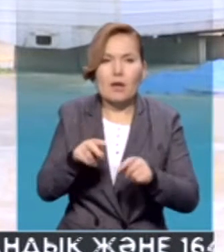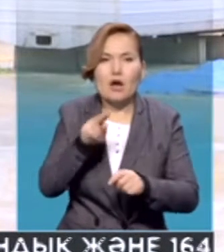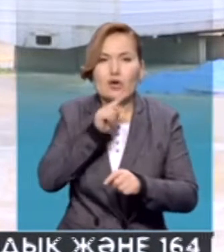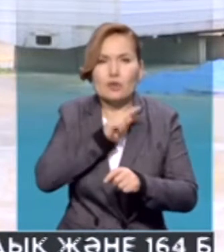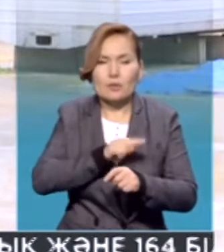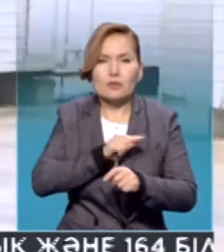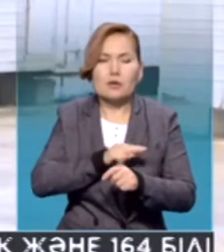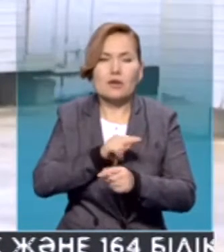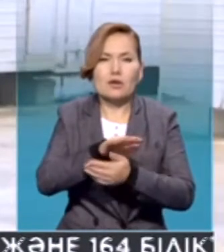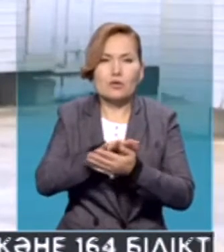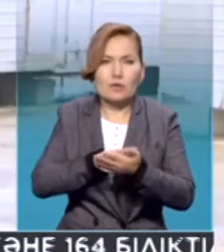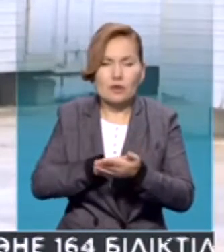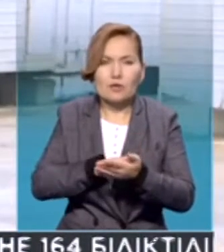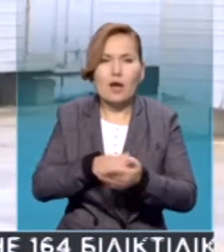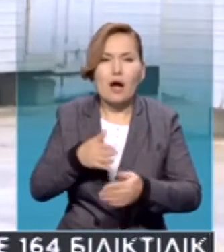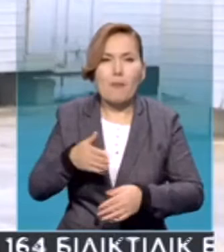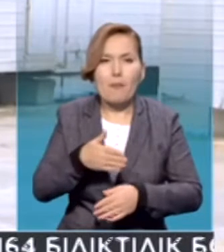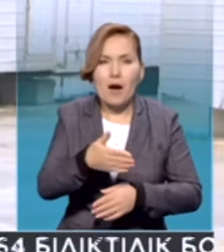жұмыстарын жүргізуді.